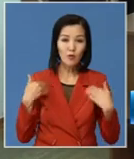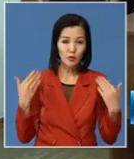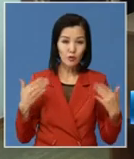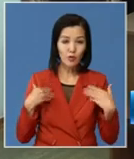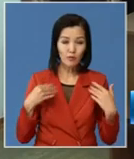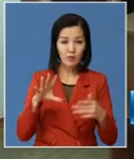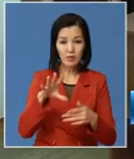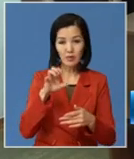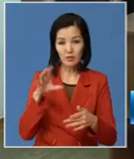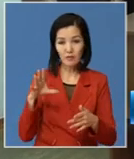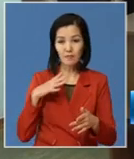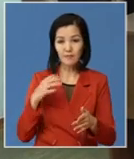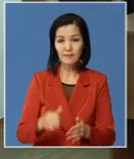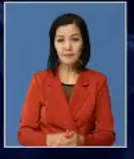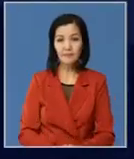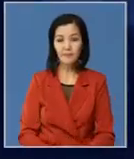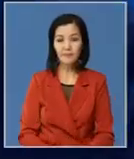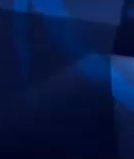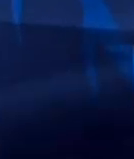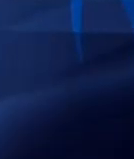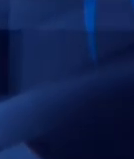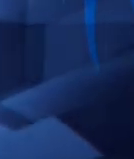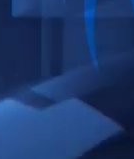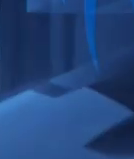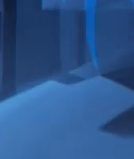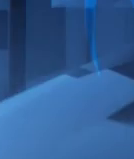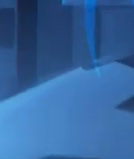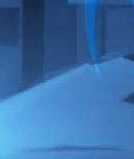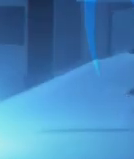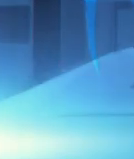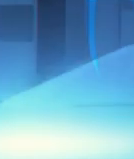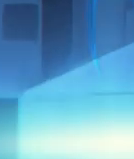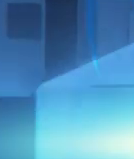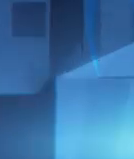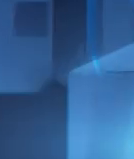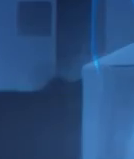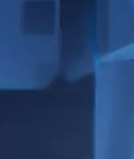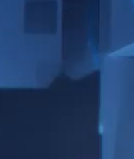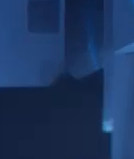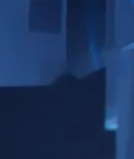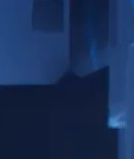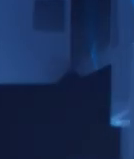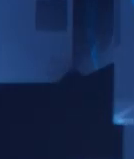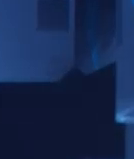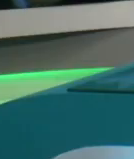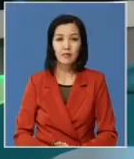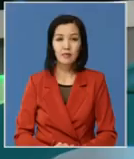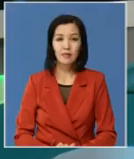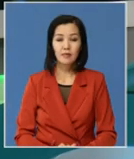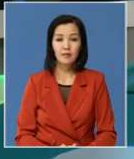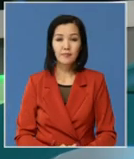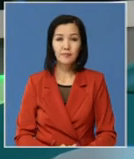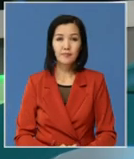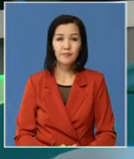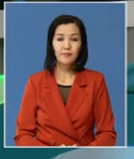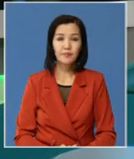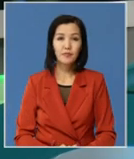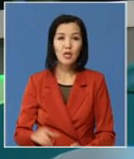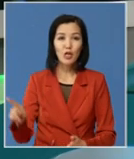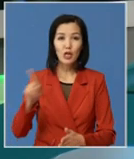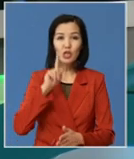бұрын ұрпақтары арнайы келіп, Тамшыбұлақтан дәм татып кетті. Ал Шоқан қапалға Қашқарға сапары барысында аялдапты,